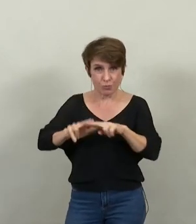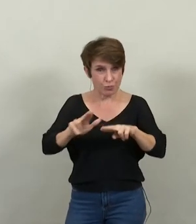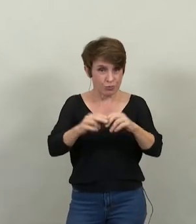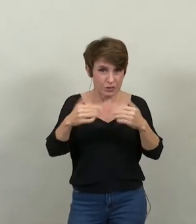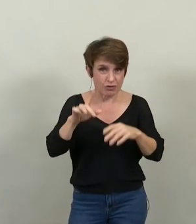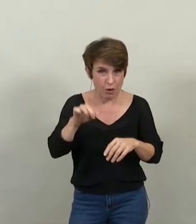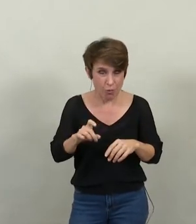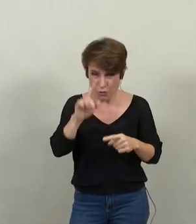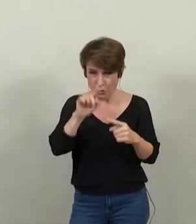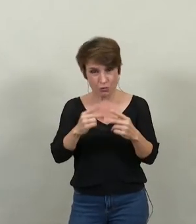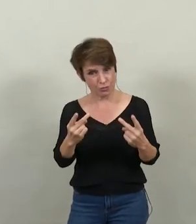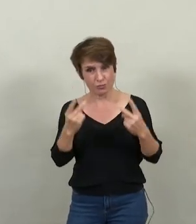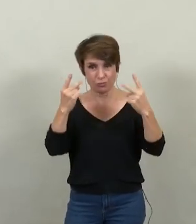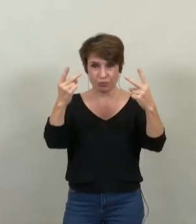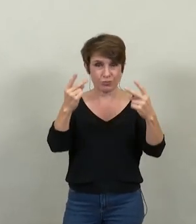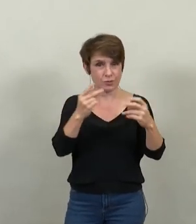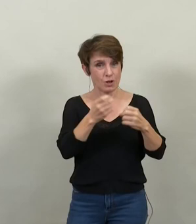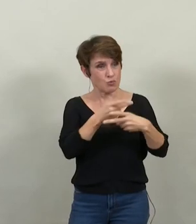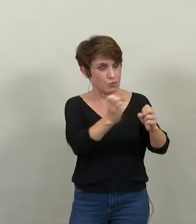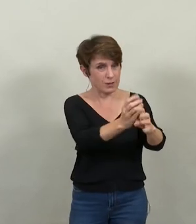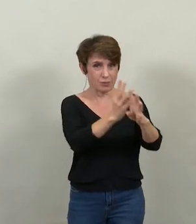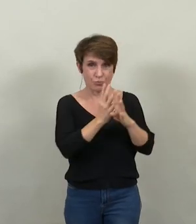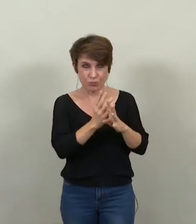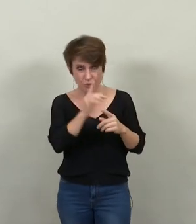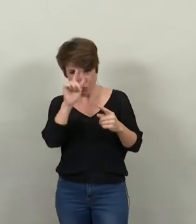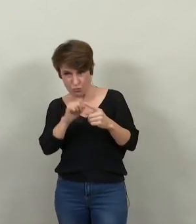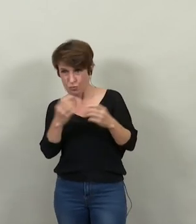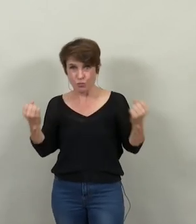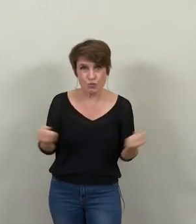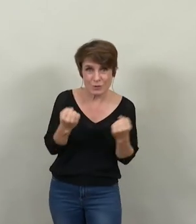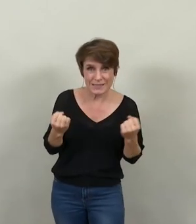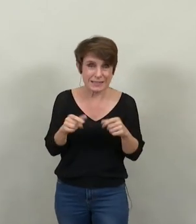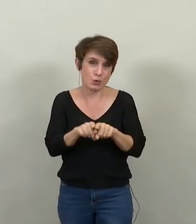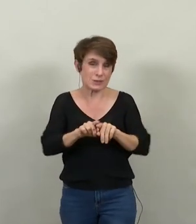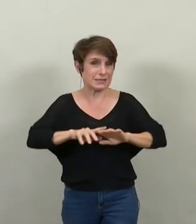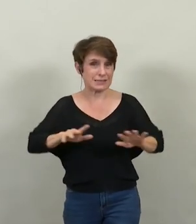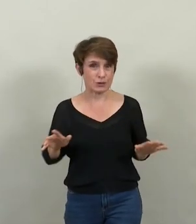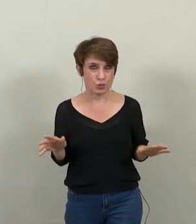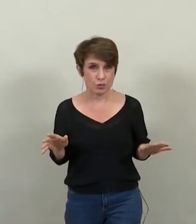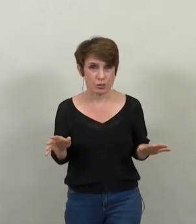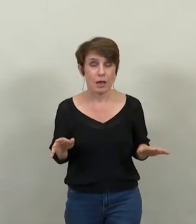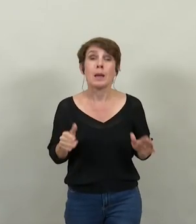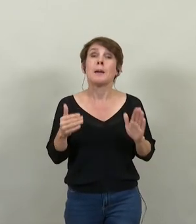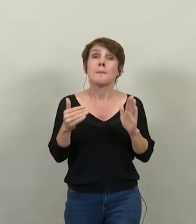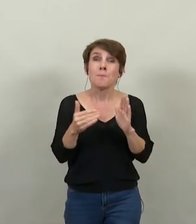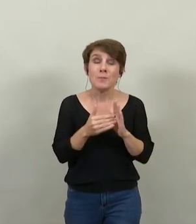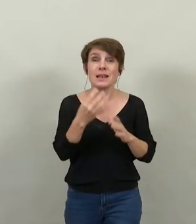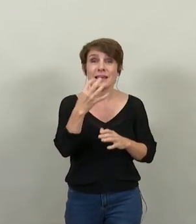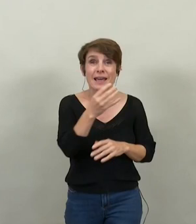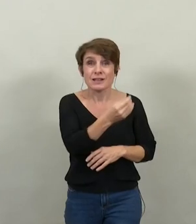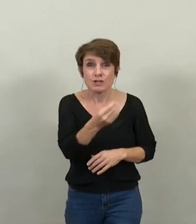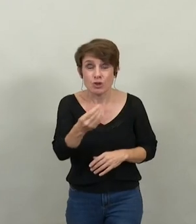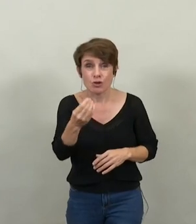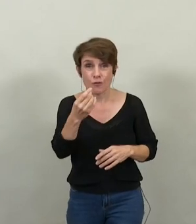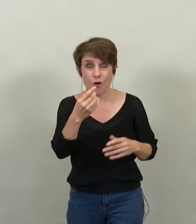accueillir du public et de la communication pour faire connaître le dispositif on a 1400 enfants par tranche d'âge dans les